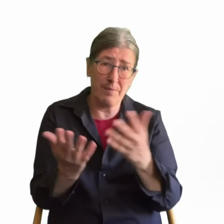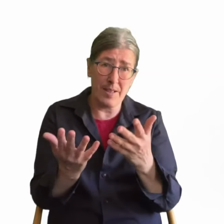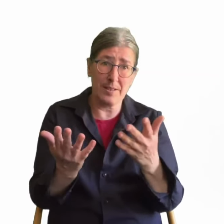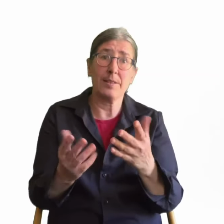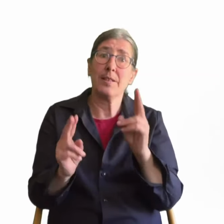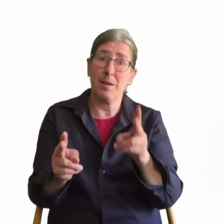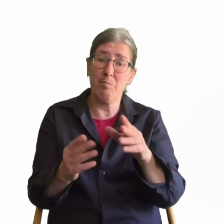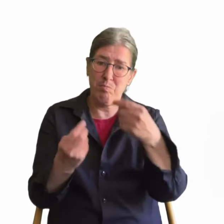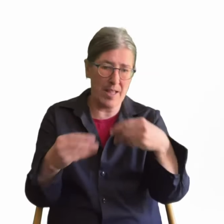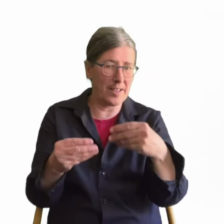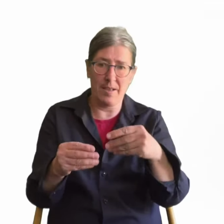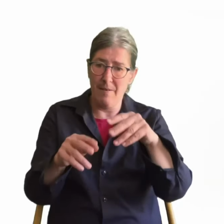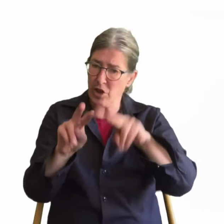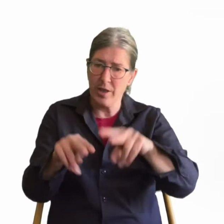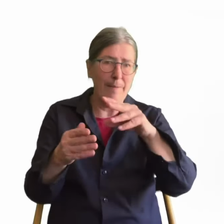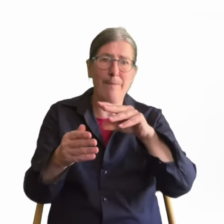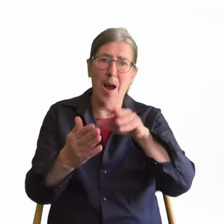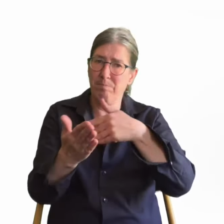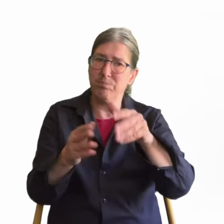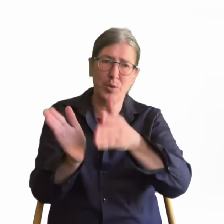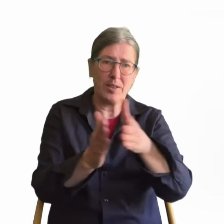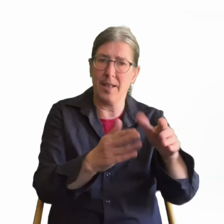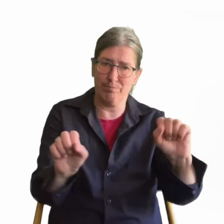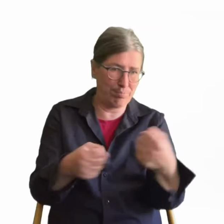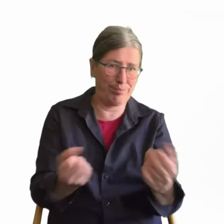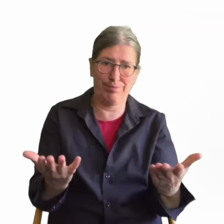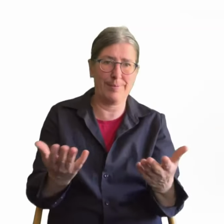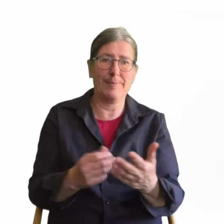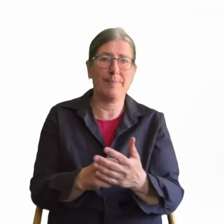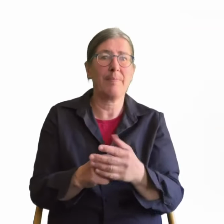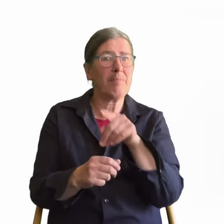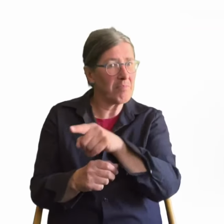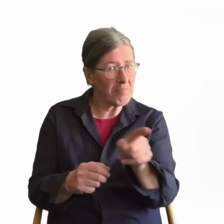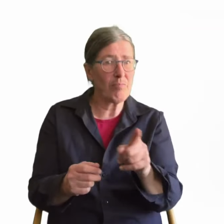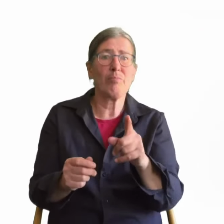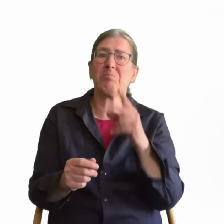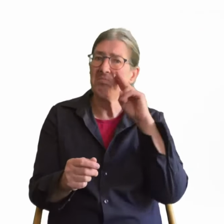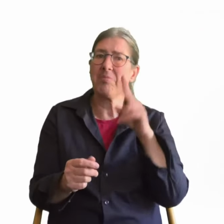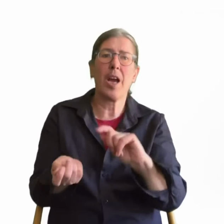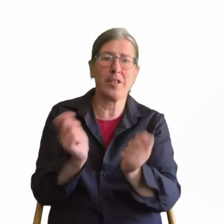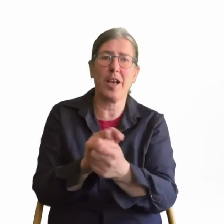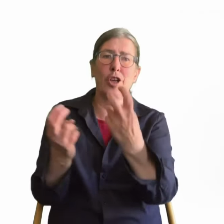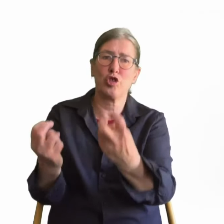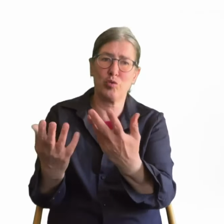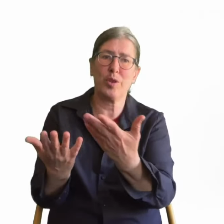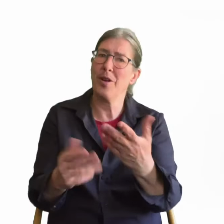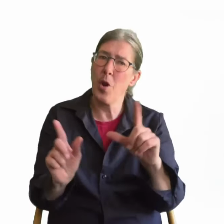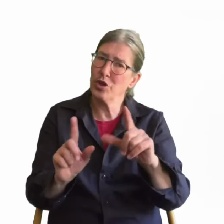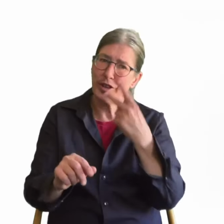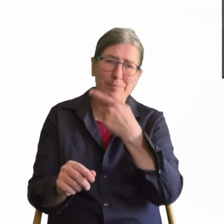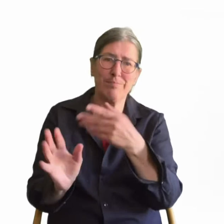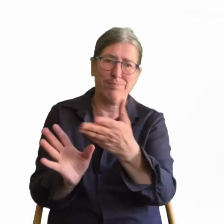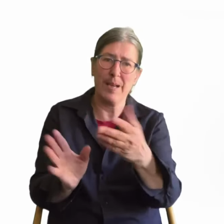das Plastik nicht wirklich gut nach unterschiedlichen Farben sortieren kann. Da hat man jetzt mal nette Recyclingstühle draus gemacht, die